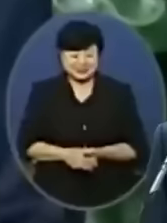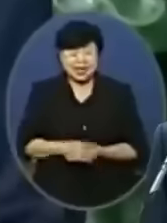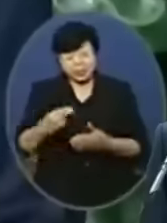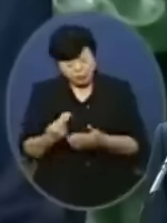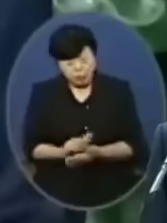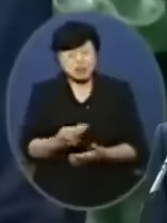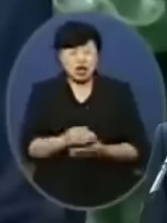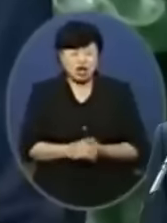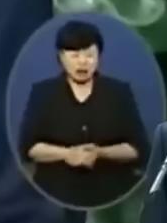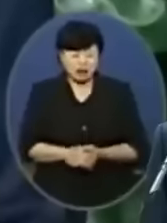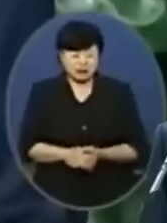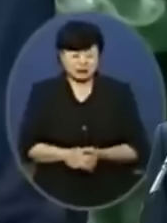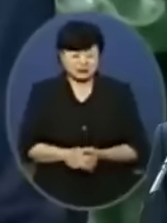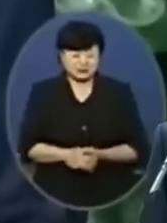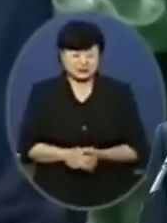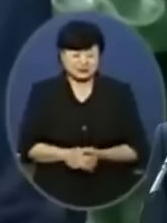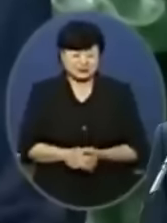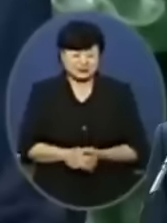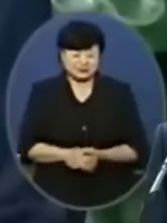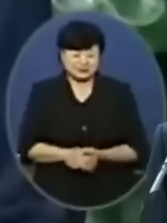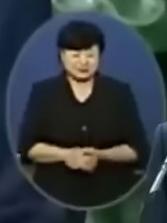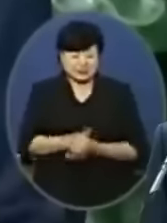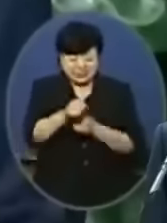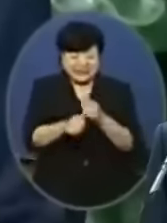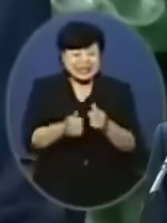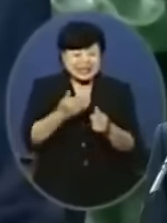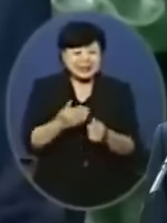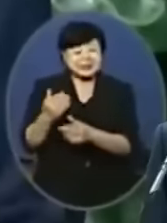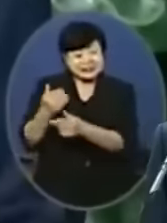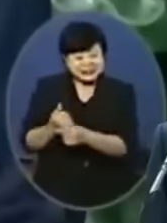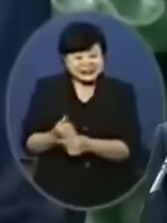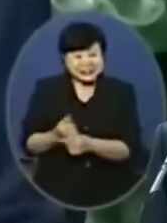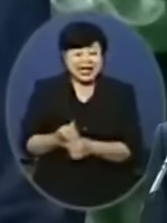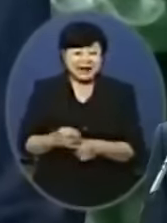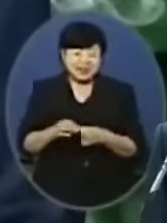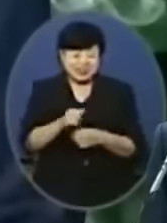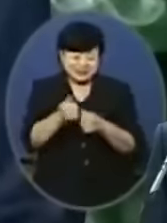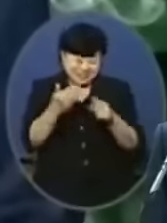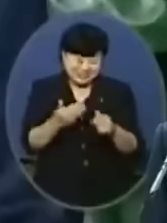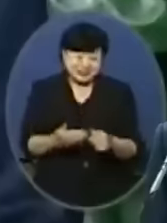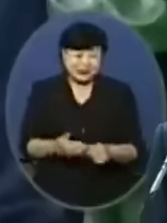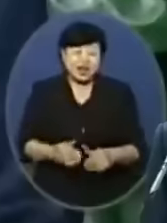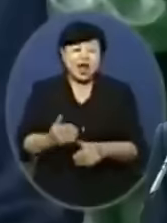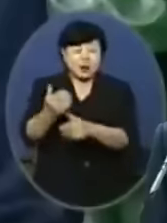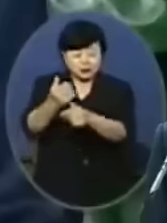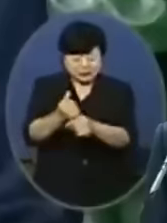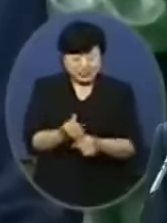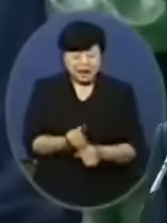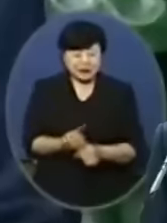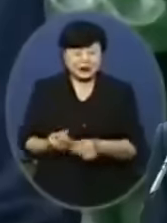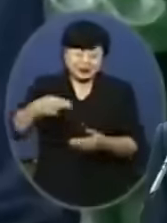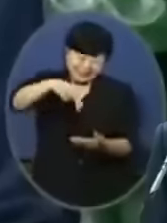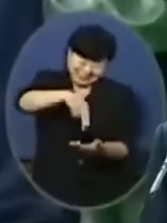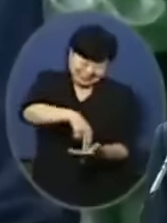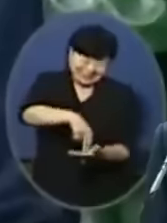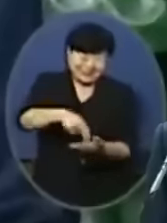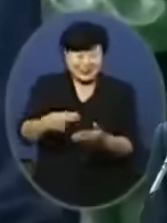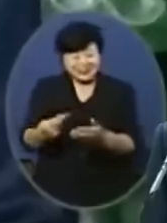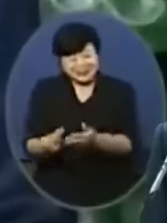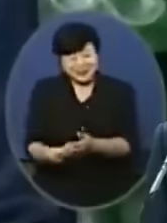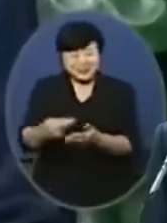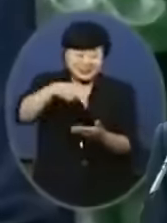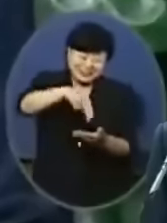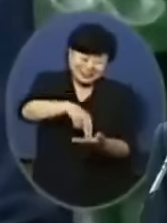틀림없이 넘어지는 것입니다. 그럴 때 하나님을 의지하고 있으면 하나님이 붙잡아서 달랑 달리고 붙잡아서